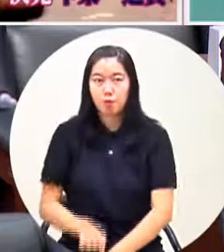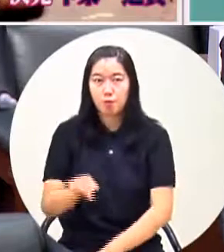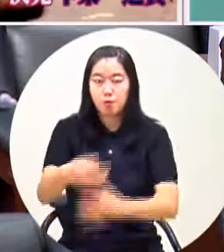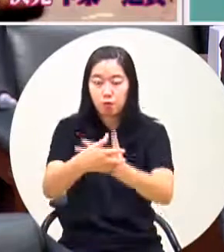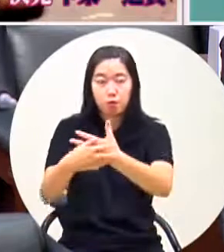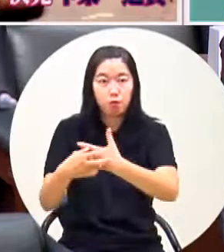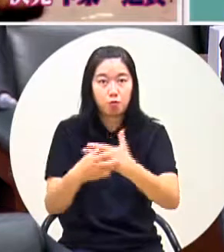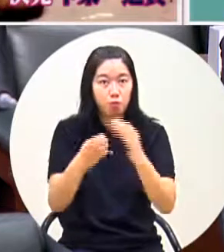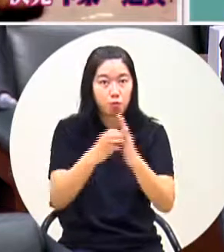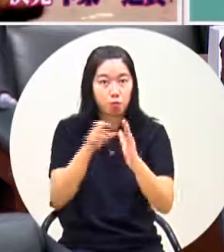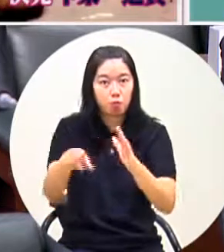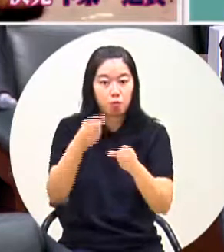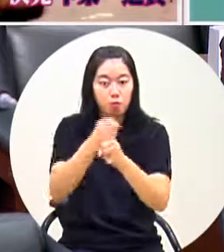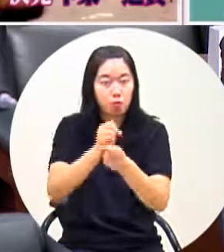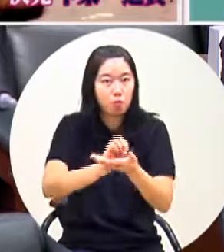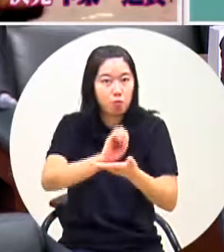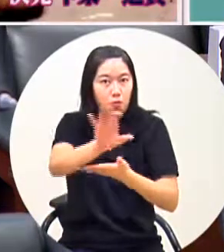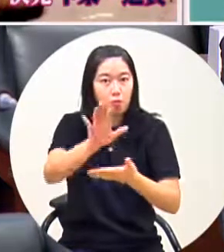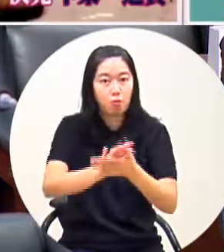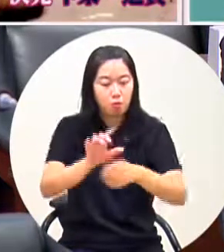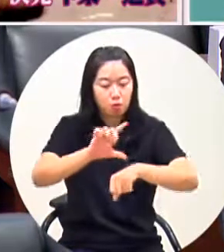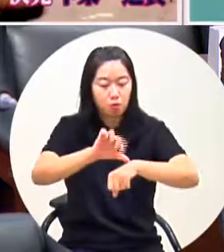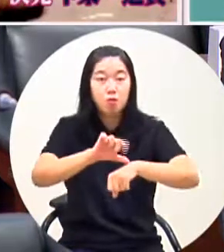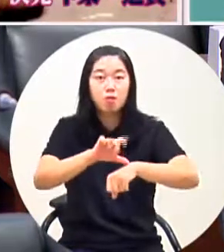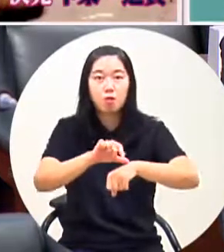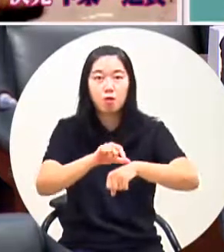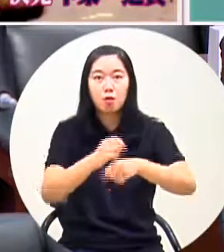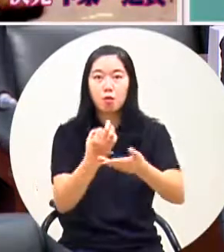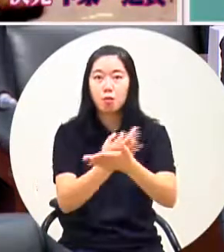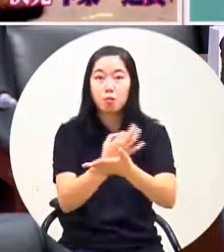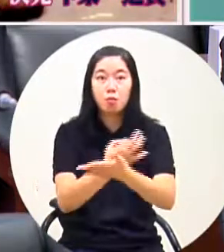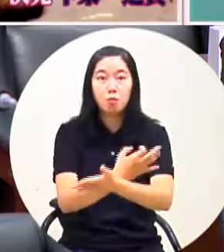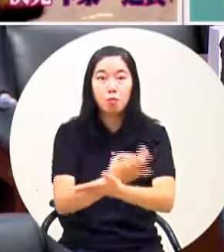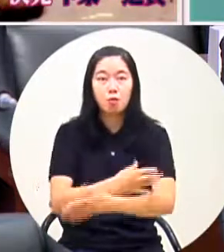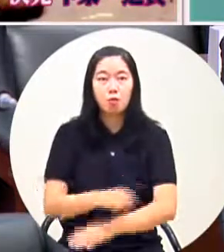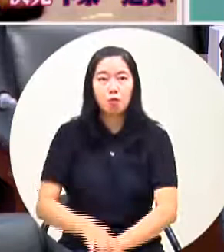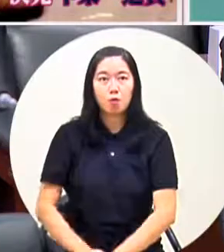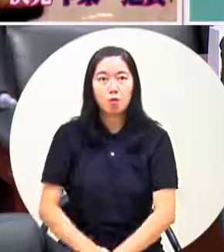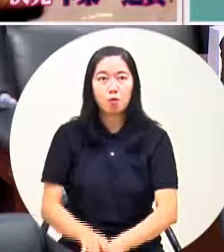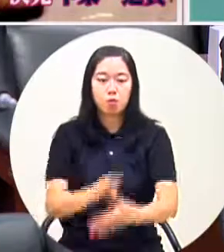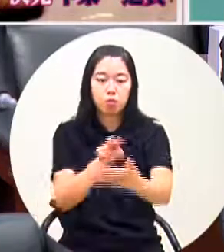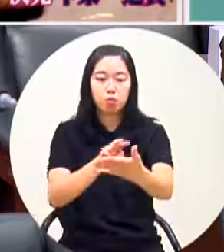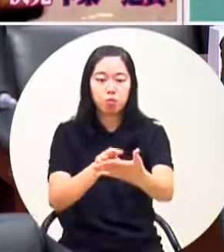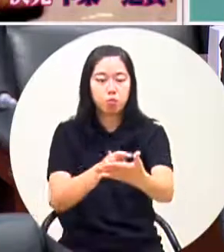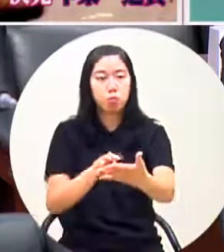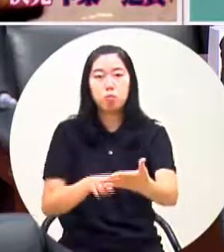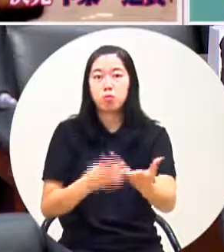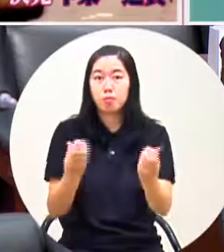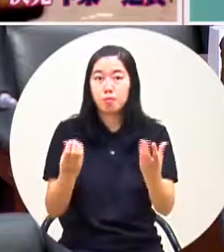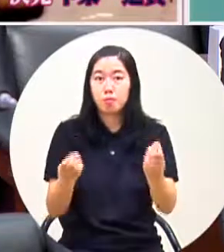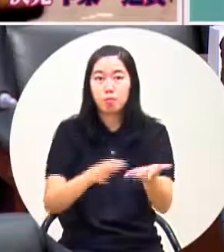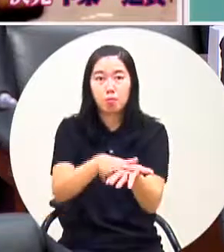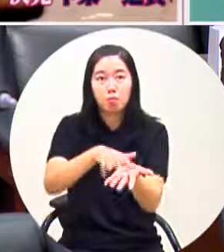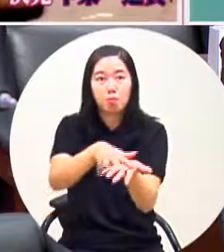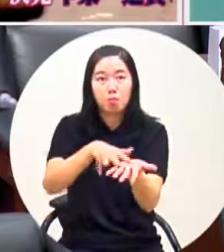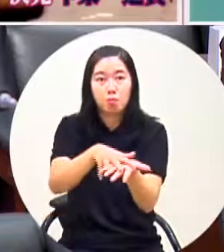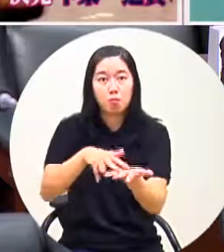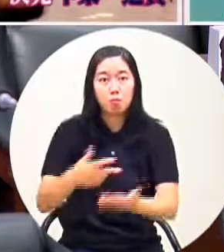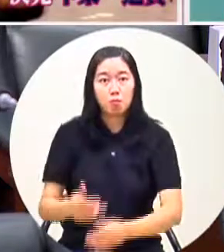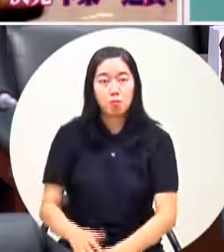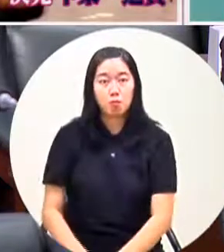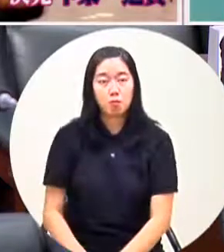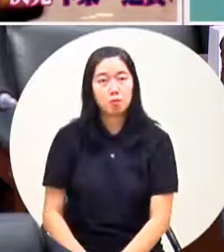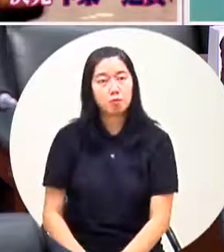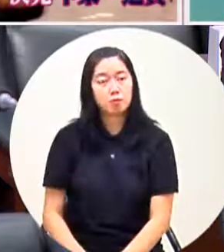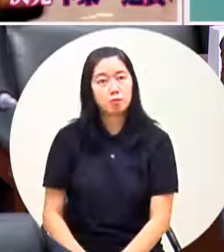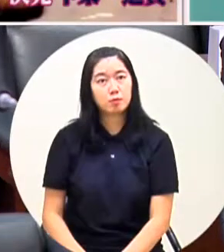里面，大概时间的关系哦，所以，这次都没有提到毒蛋的事件如何处置哈，所